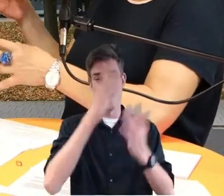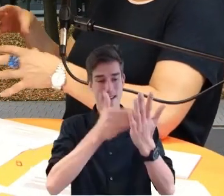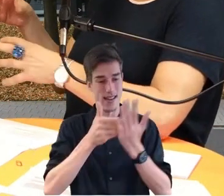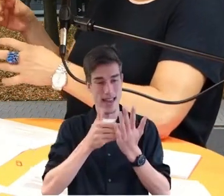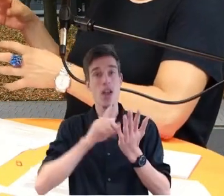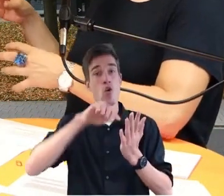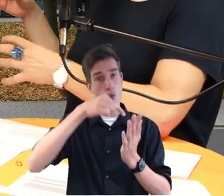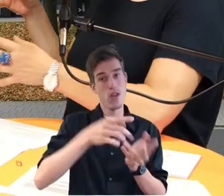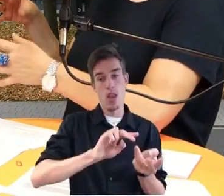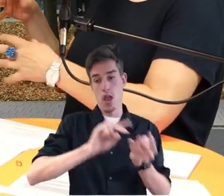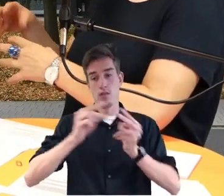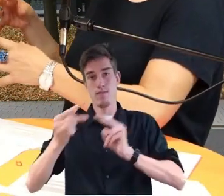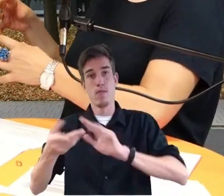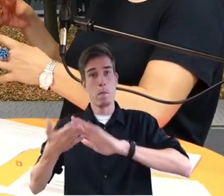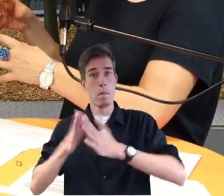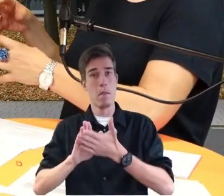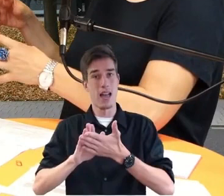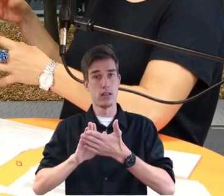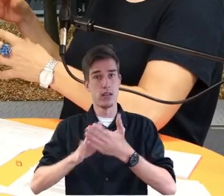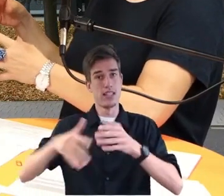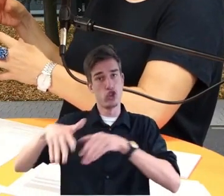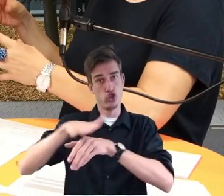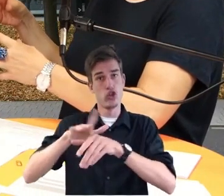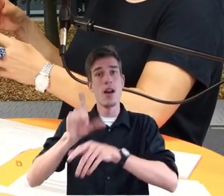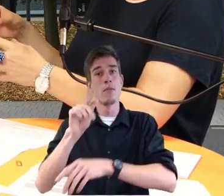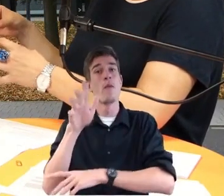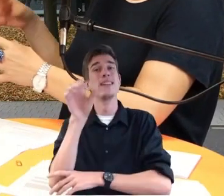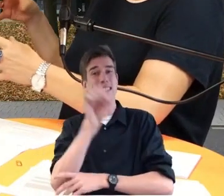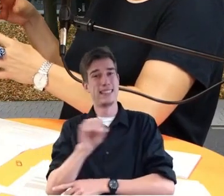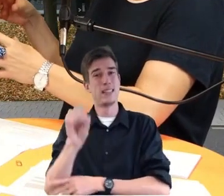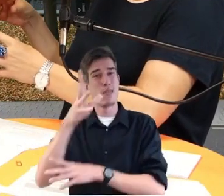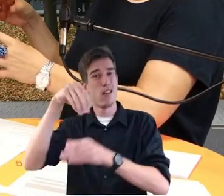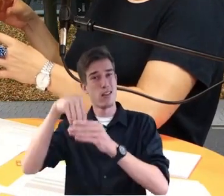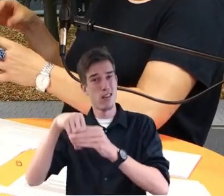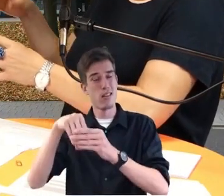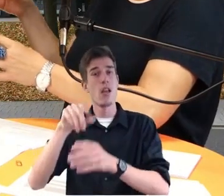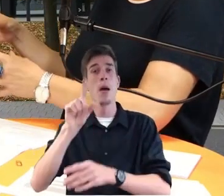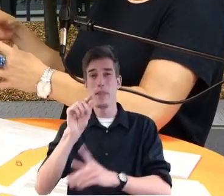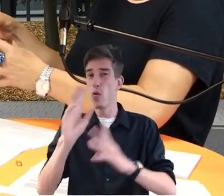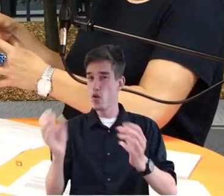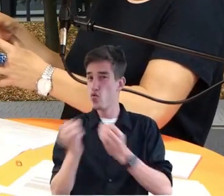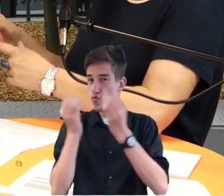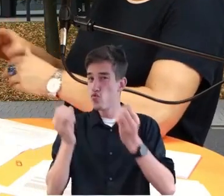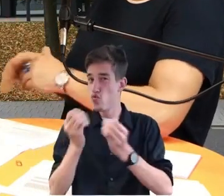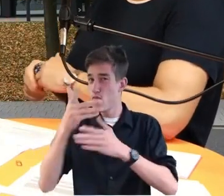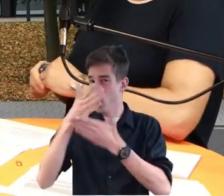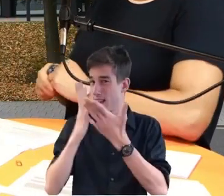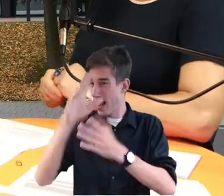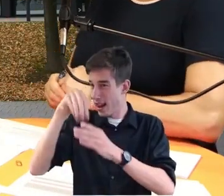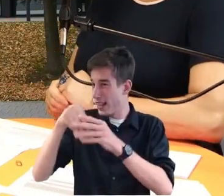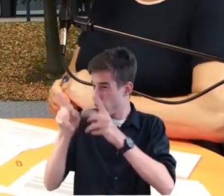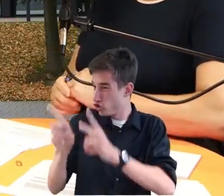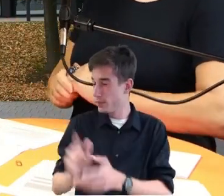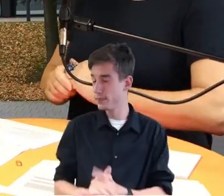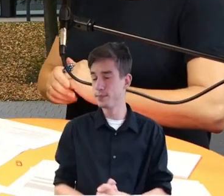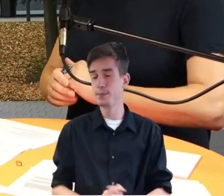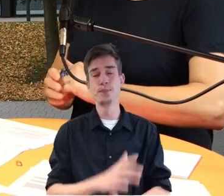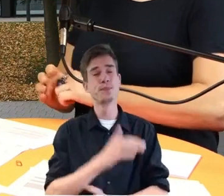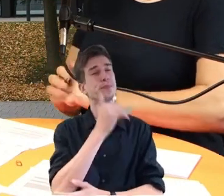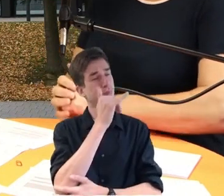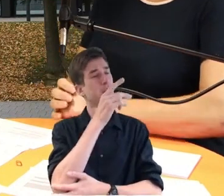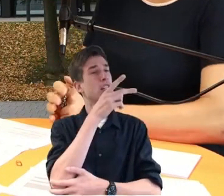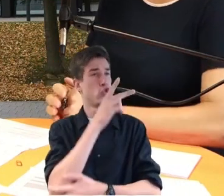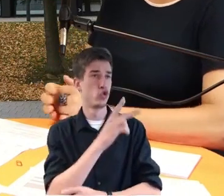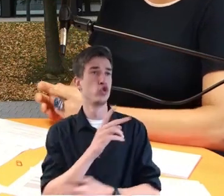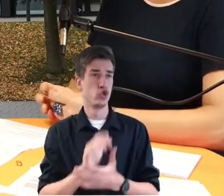teil das heißt jede dieser seminare enthält auch einen übungsteil absolut ja also zumindest